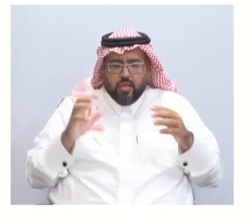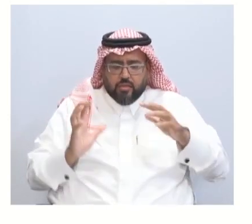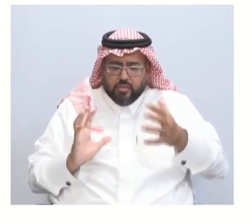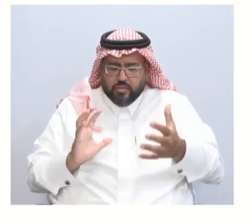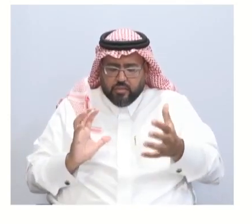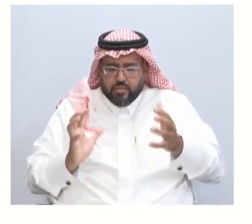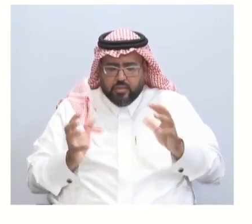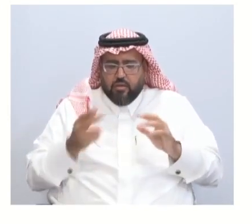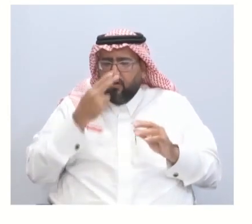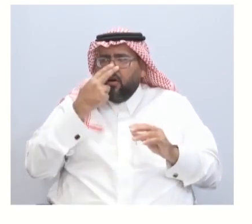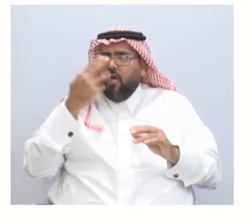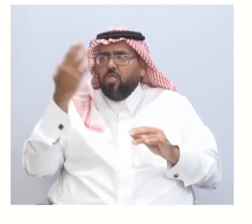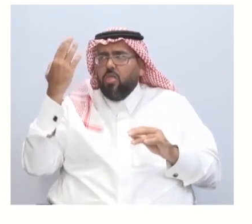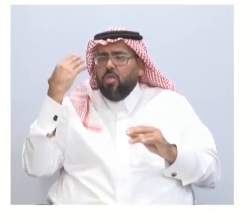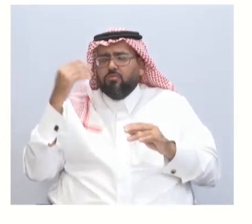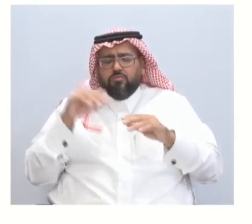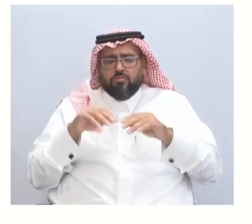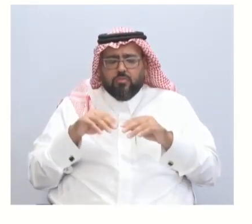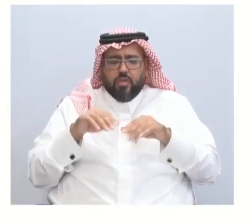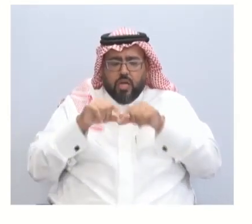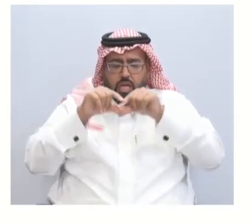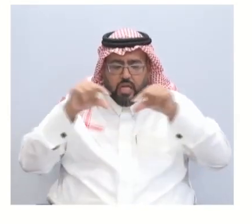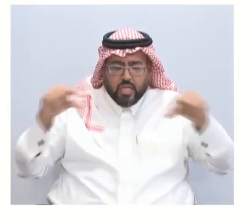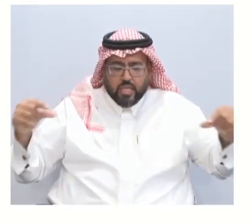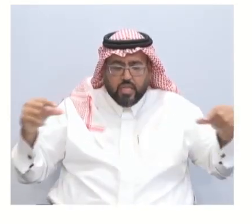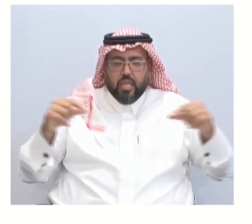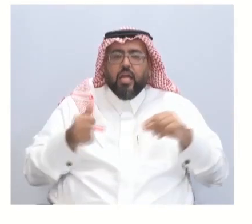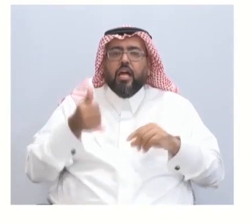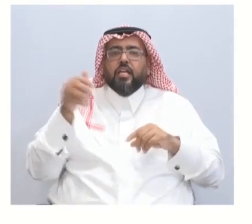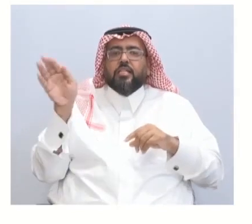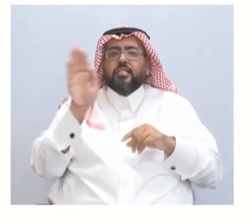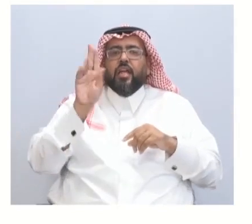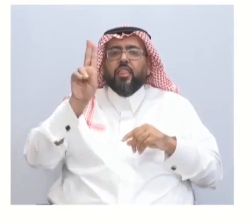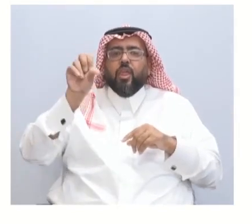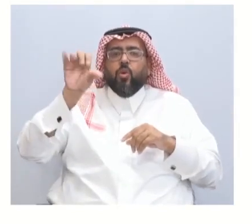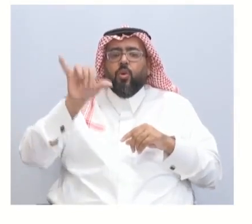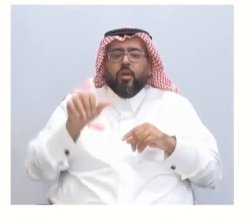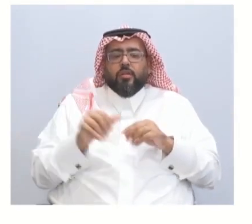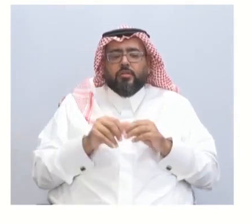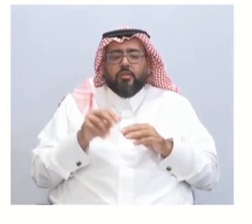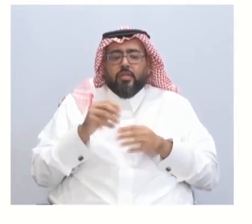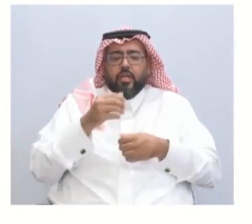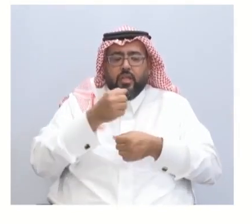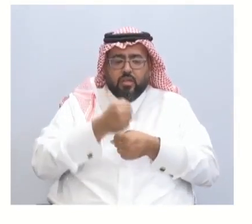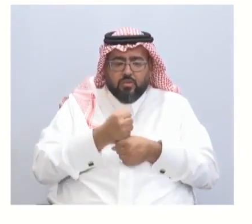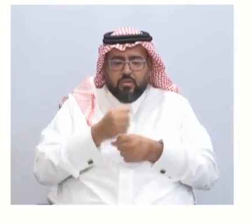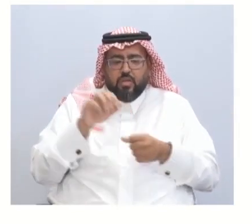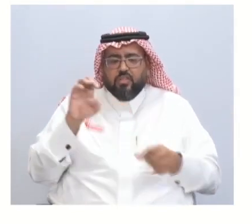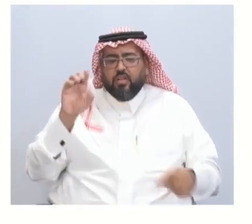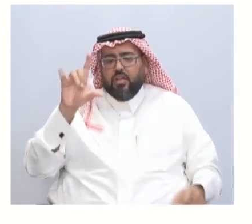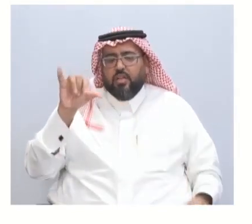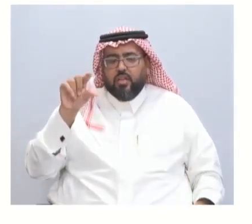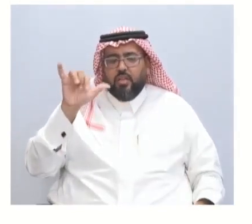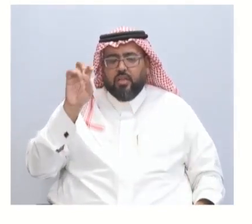منه في الزمن البعيد ايضا بعد ذلك تطرقنا من خلال الترسبات الجليديه ذكرنا بان